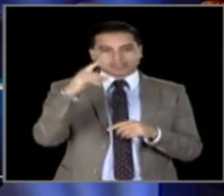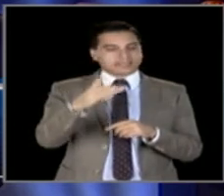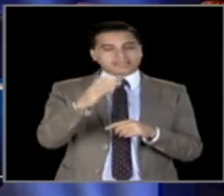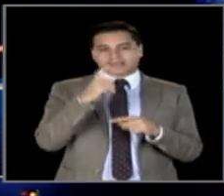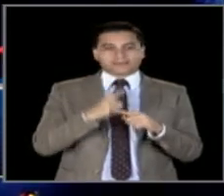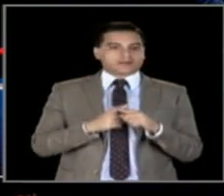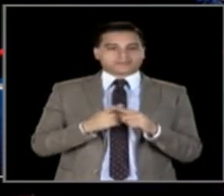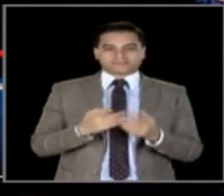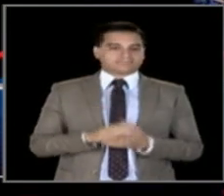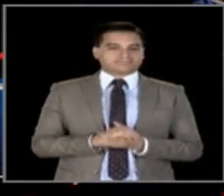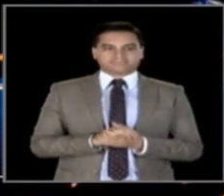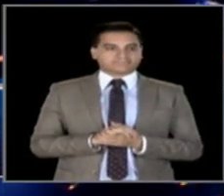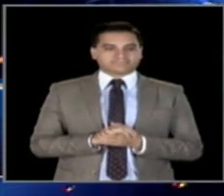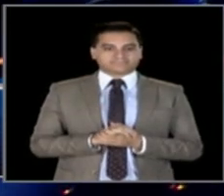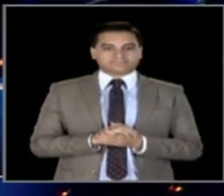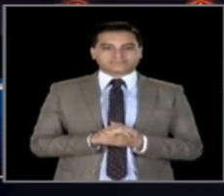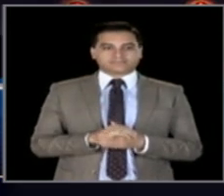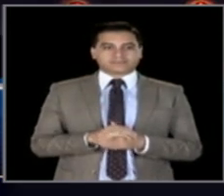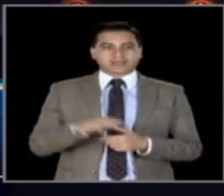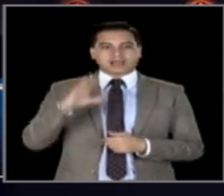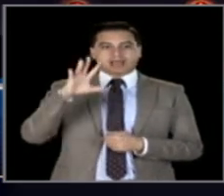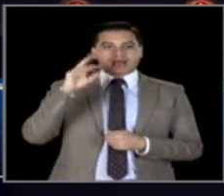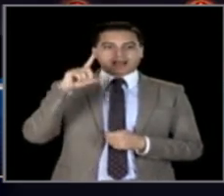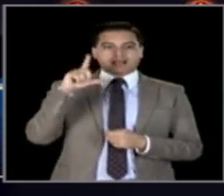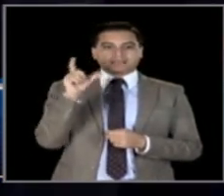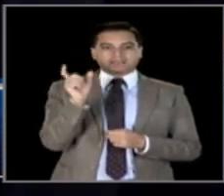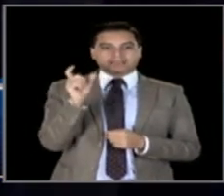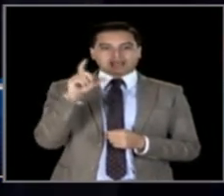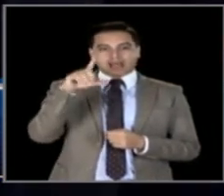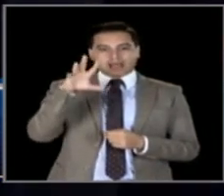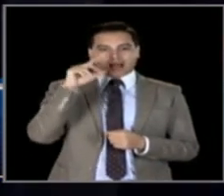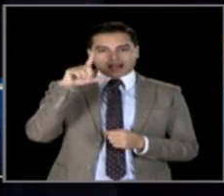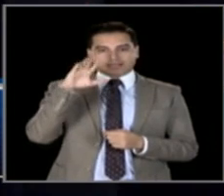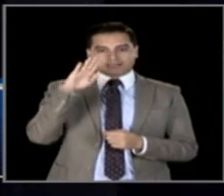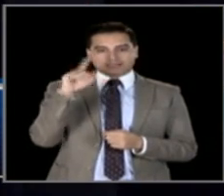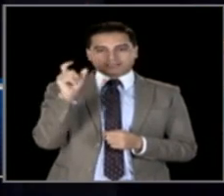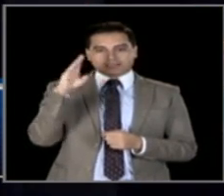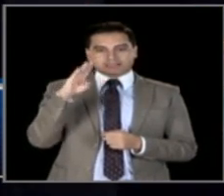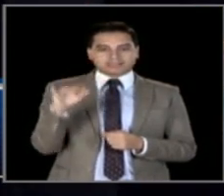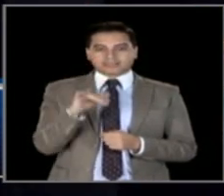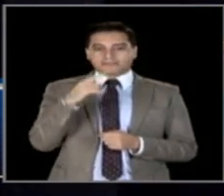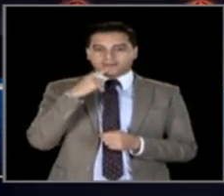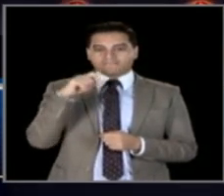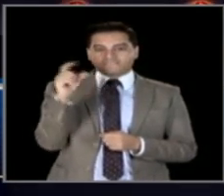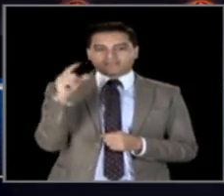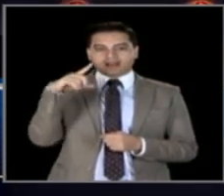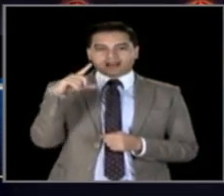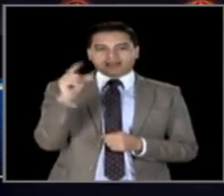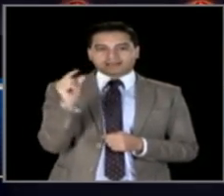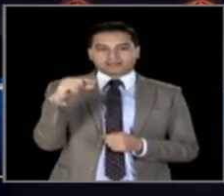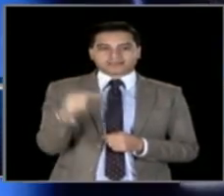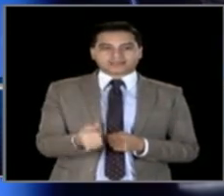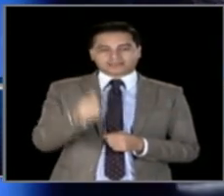خاطئة. هلسنكي دي عاصمة ايه؟ فنلندا. هم قالوا لي قولي السويد، وانا قلت حضرتك بتدبس.